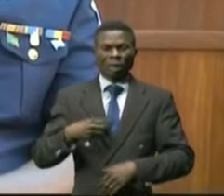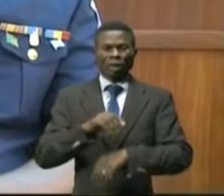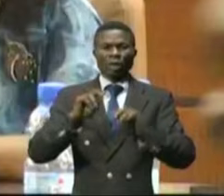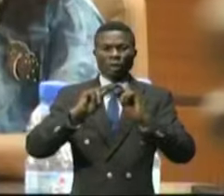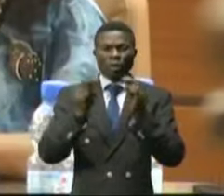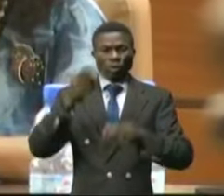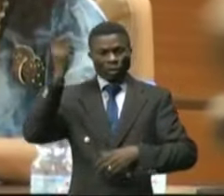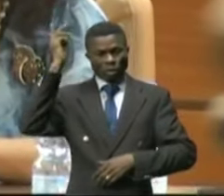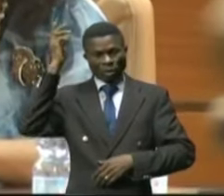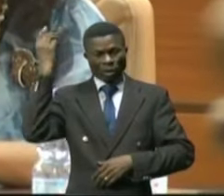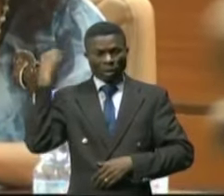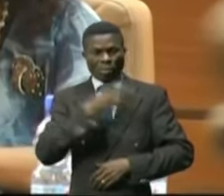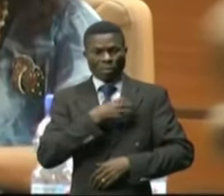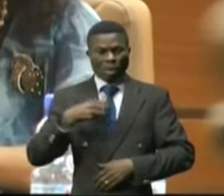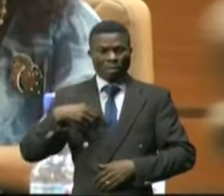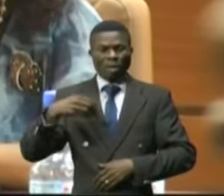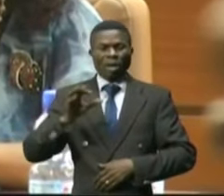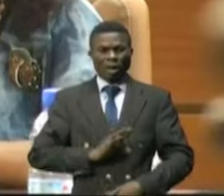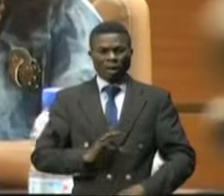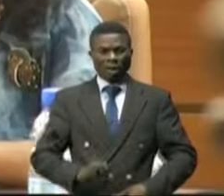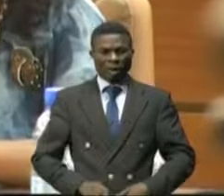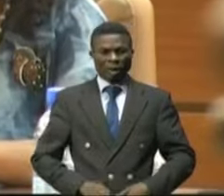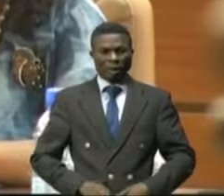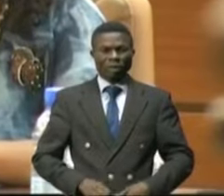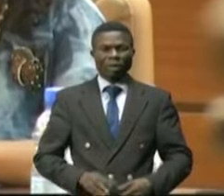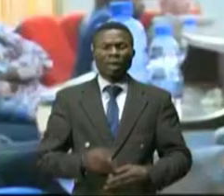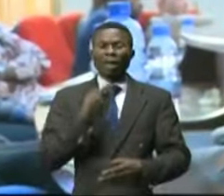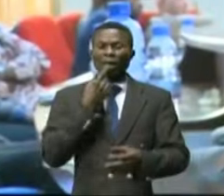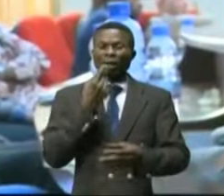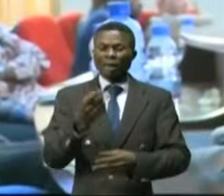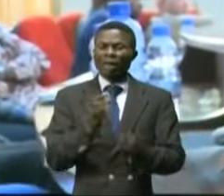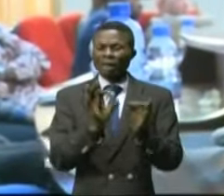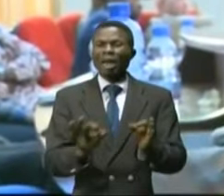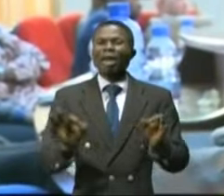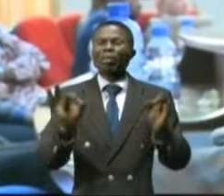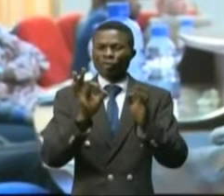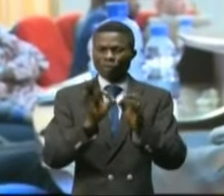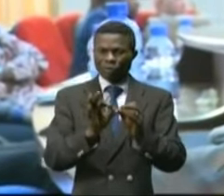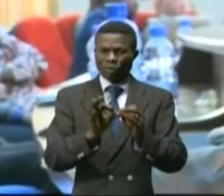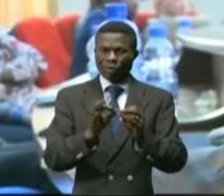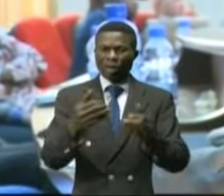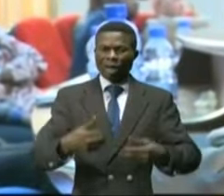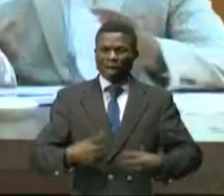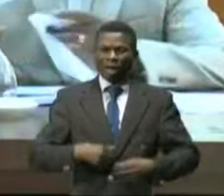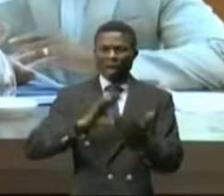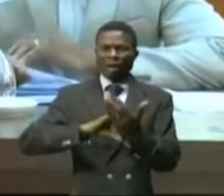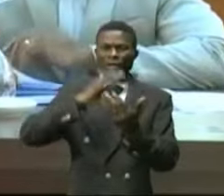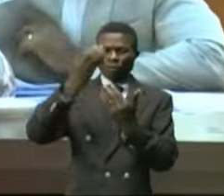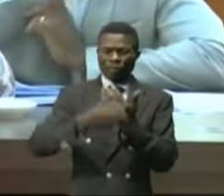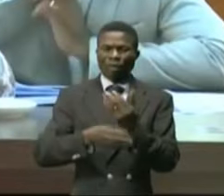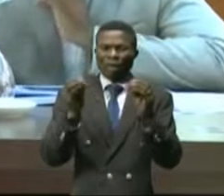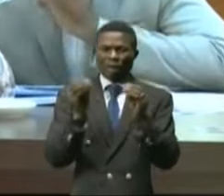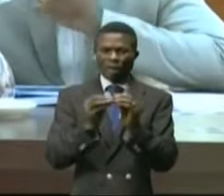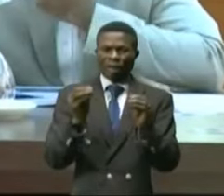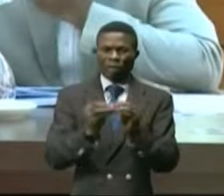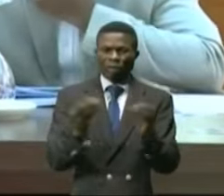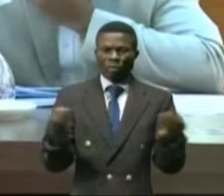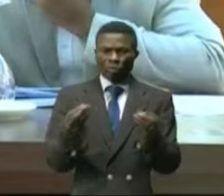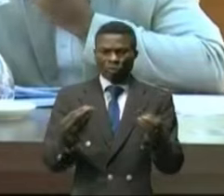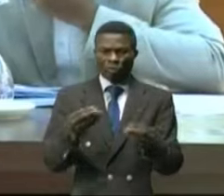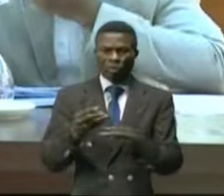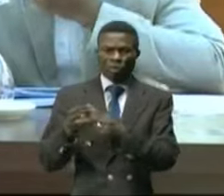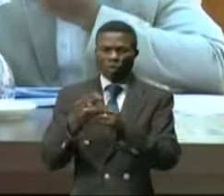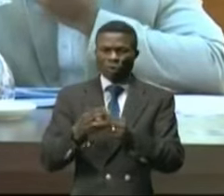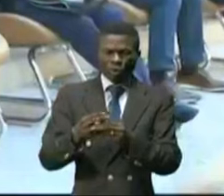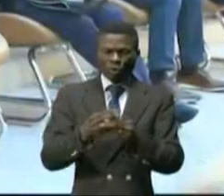présidentielle, Madame Chantal Lié-Loumoulop, a soulevé la nécessité d'avoir un calendrier des réunions afin d'assurer